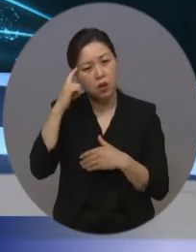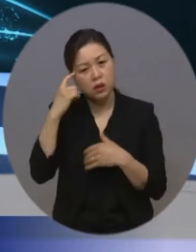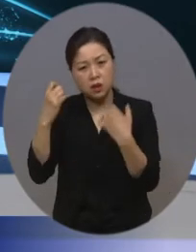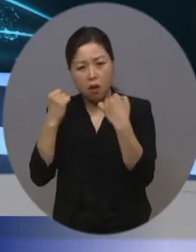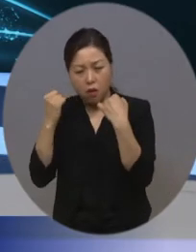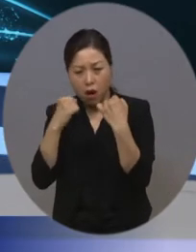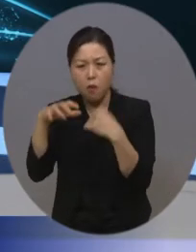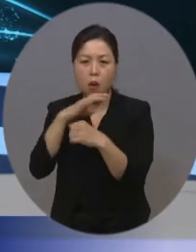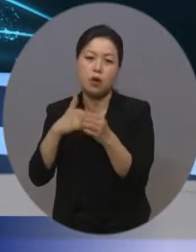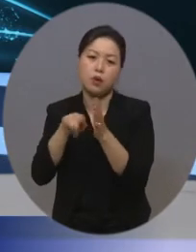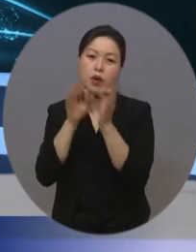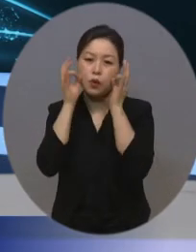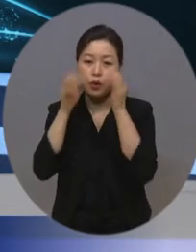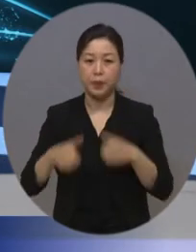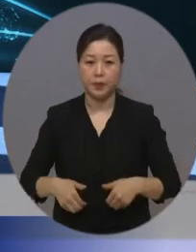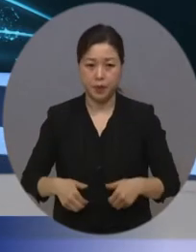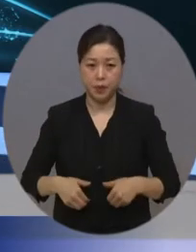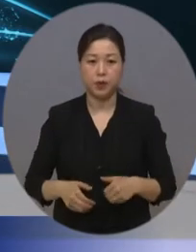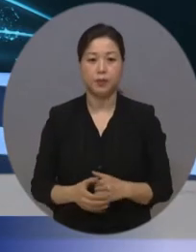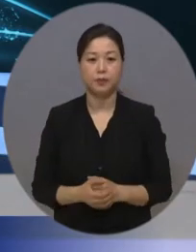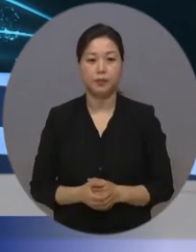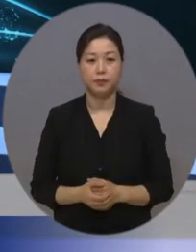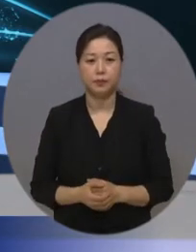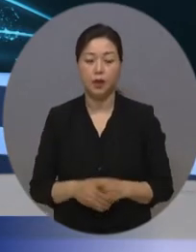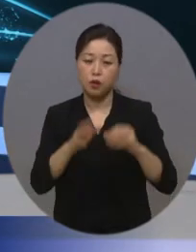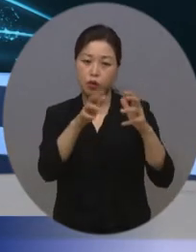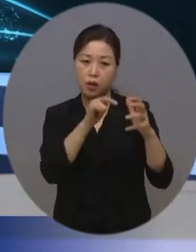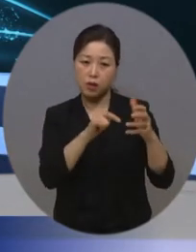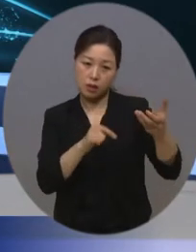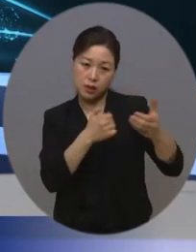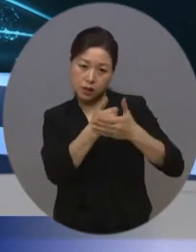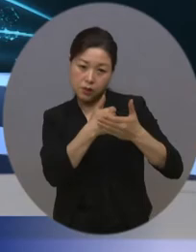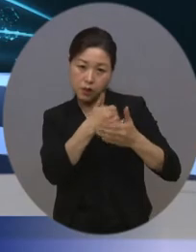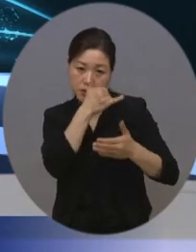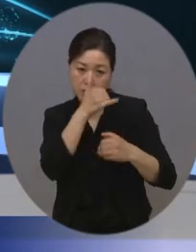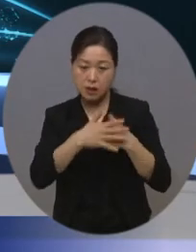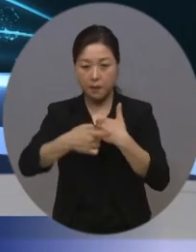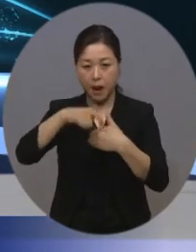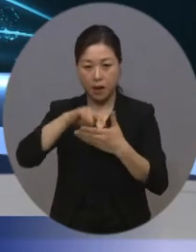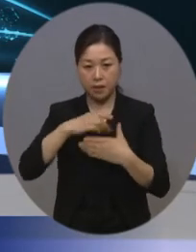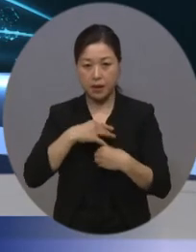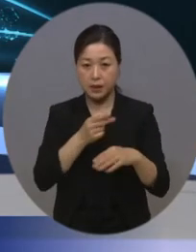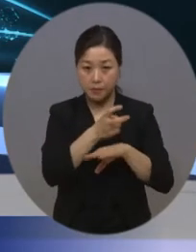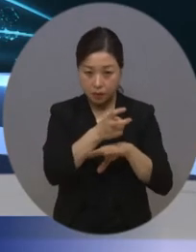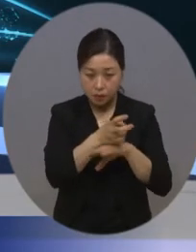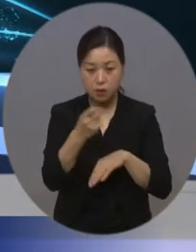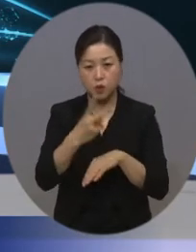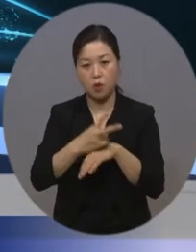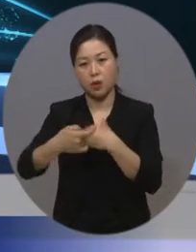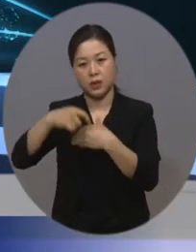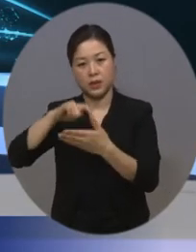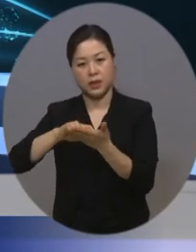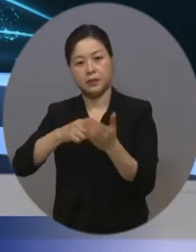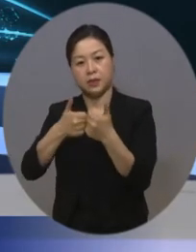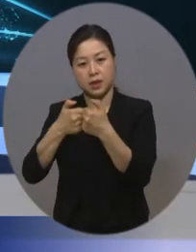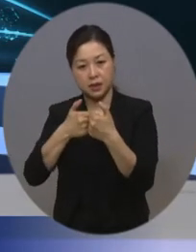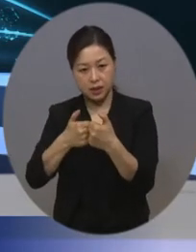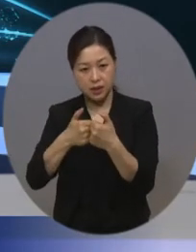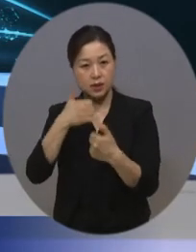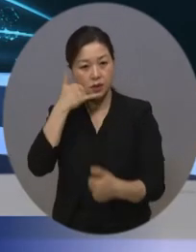위한 노력이 필요해 보입니다 국가에서 제공하는 마음 안심 퍼스 와 10미 상담 판 라인